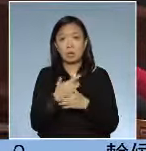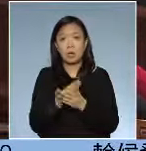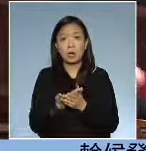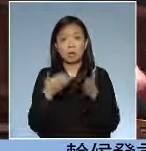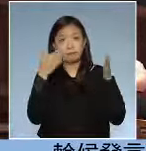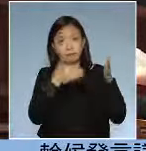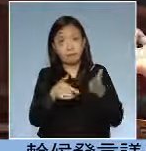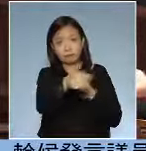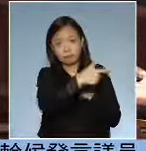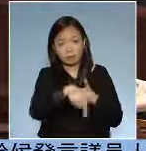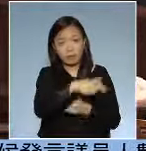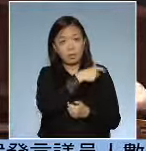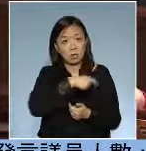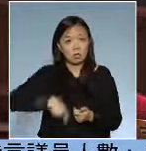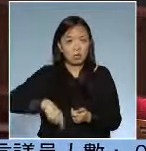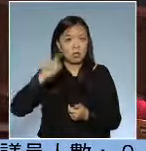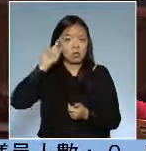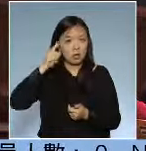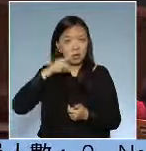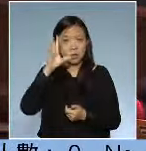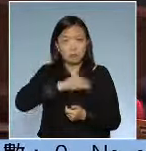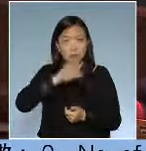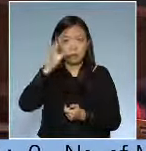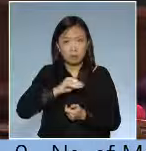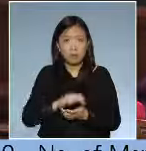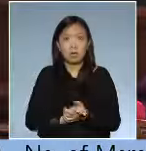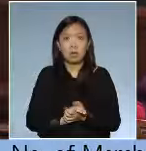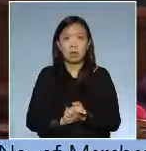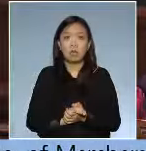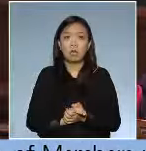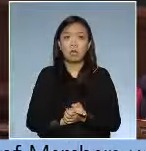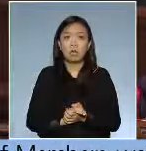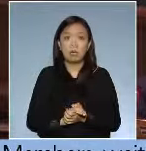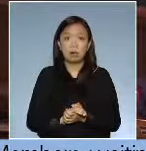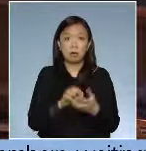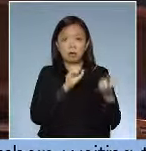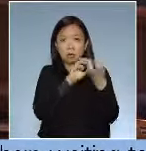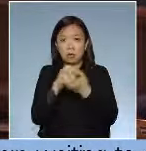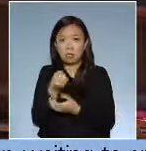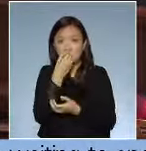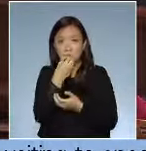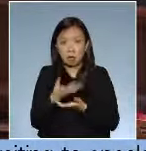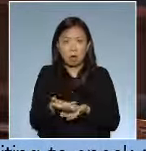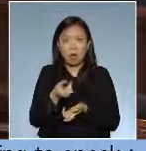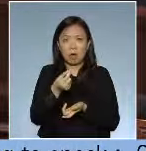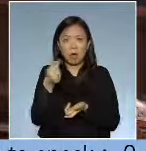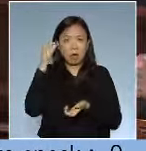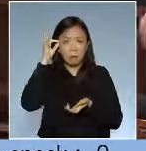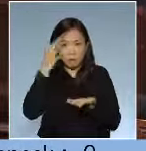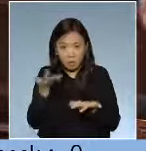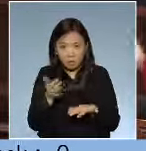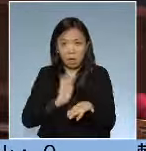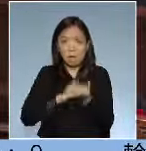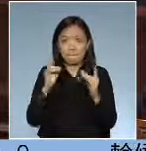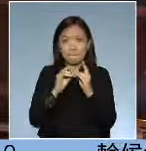一班嘅議員日日夜夜就講香港有貧窮問題，我哋有病床不足嘅問